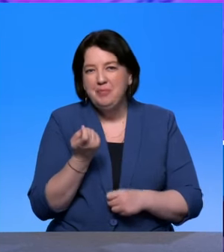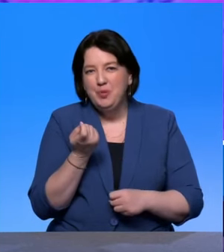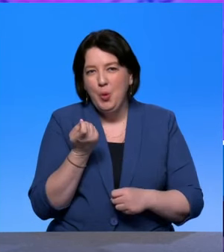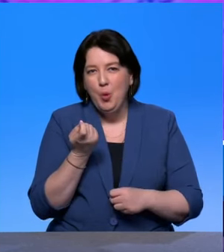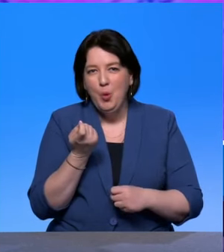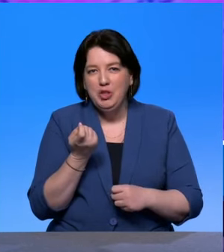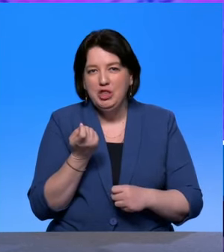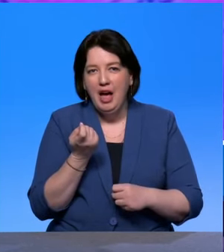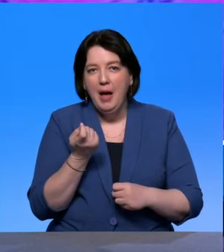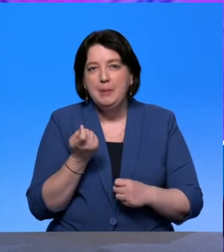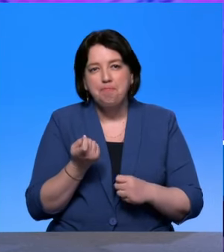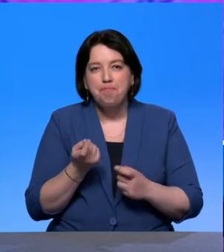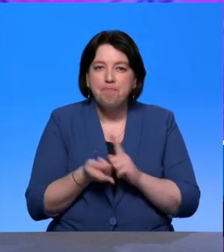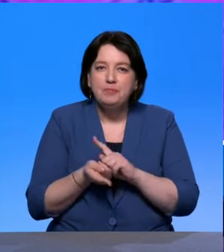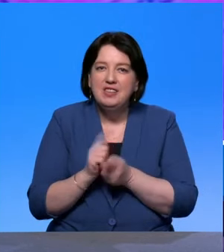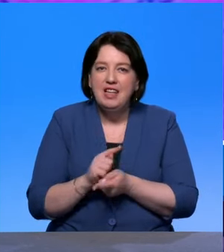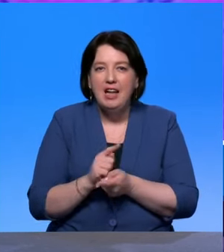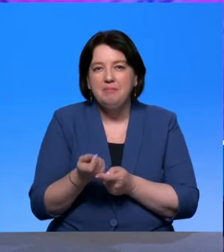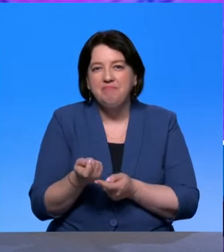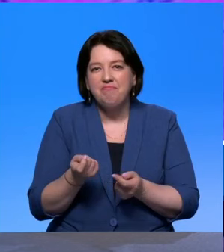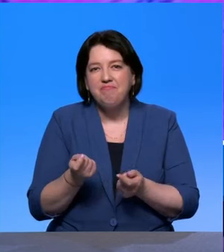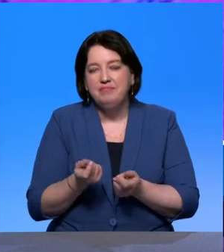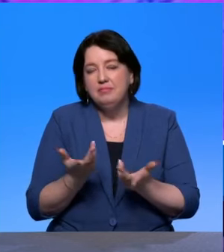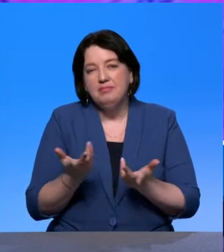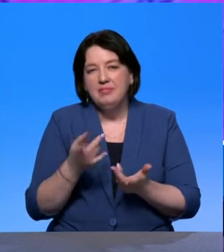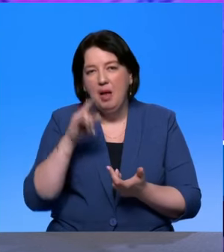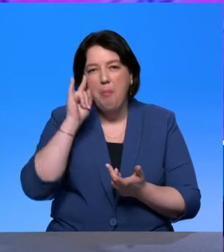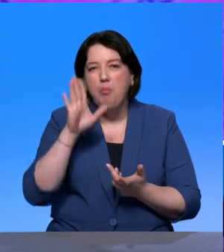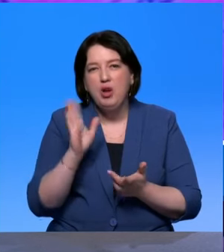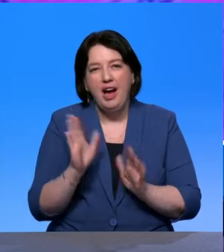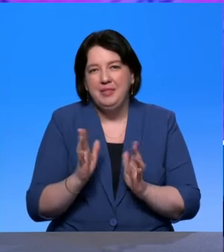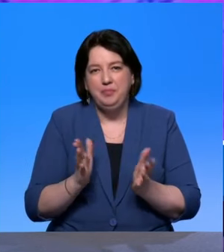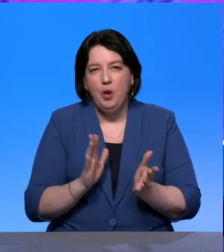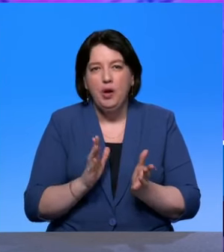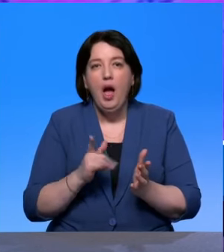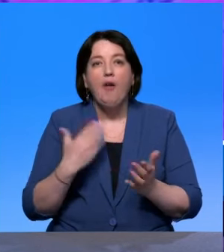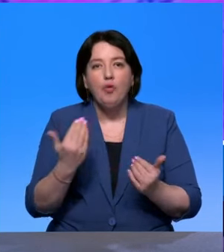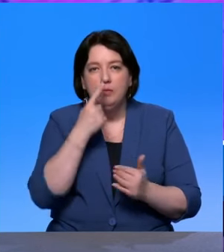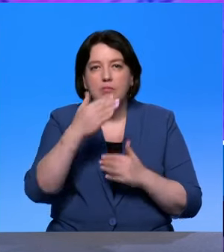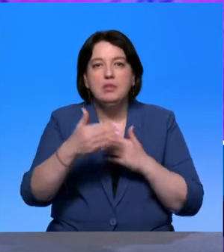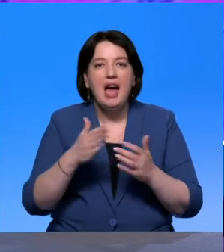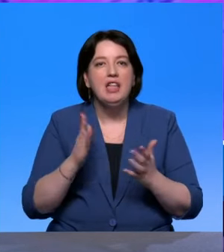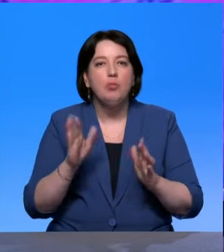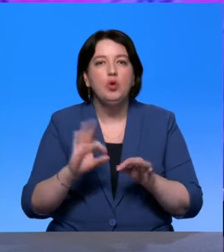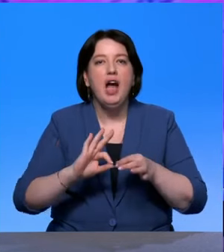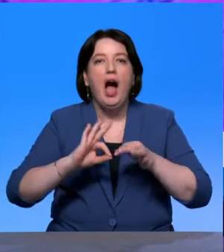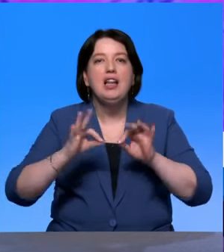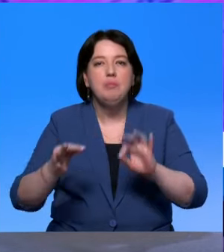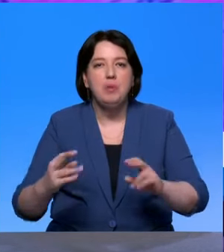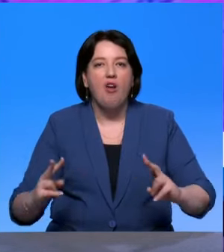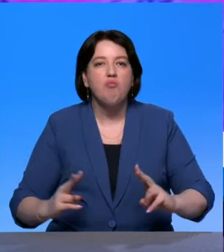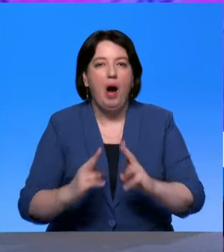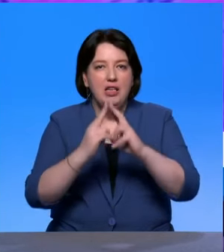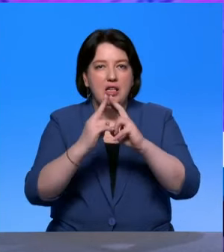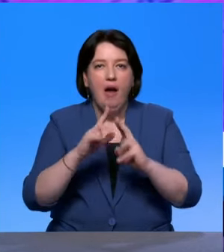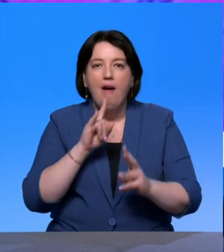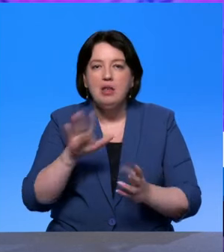свою популярность. Но вот особенно сейчас, когда, я не знаю, что за будет Олимпиада в Париже, да, вот не будет россиян, не будет